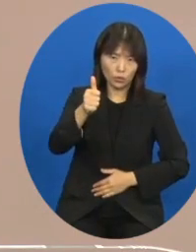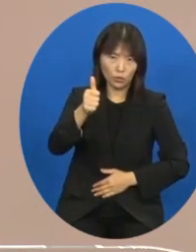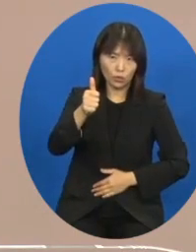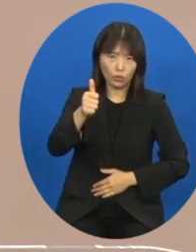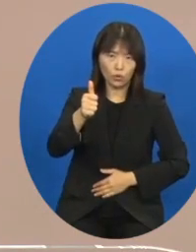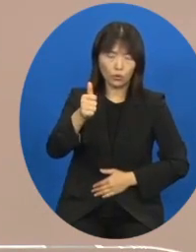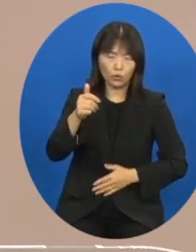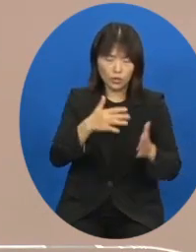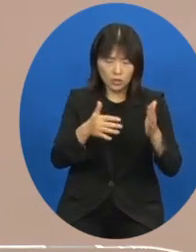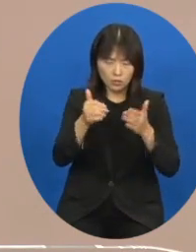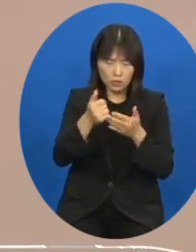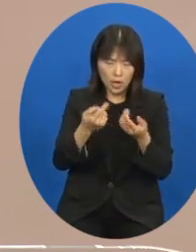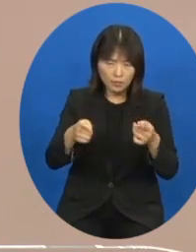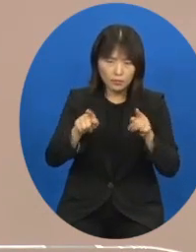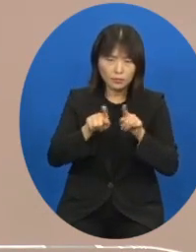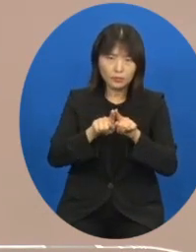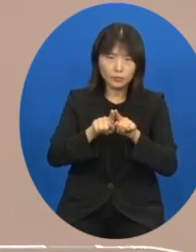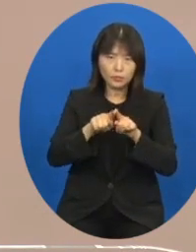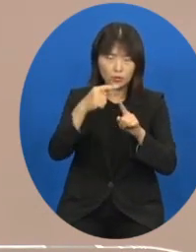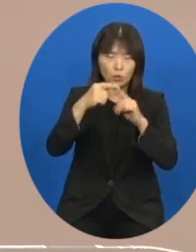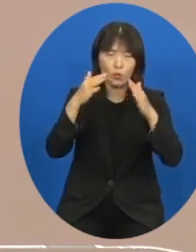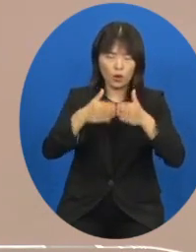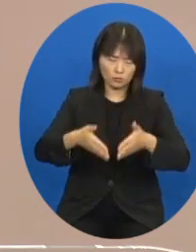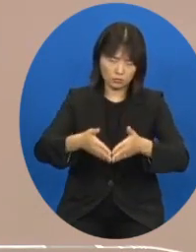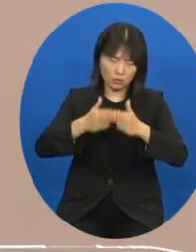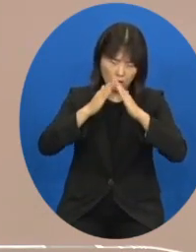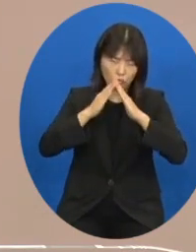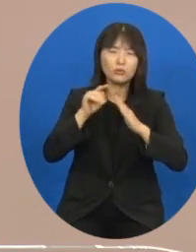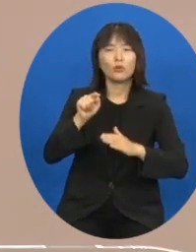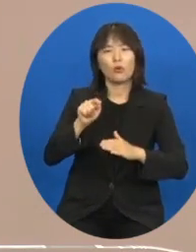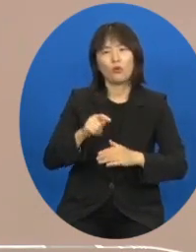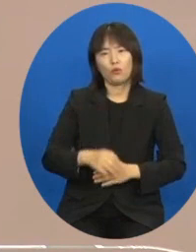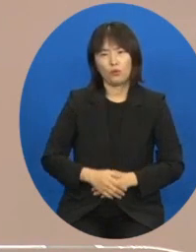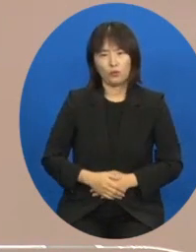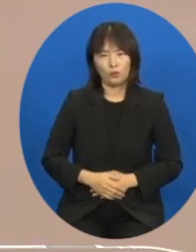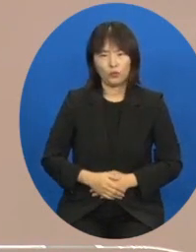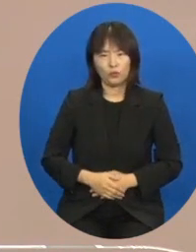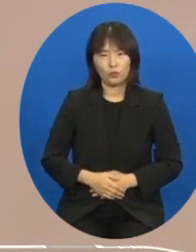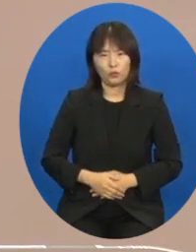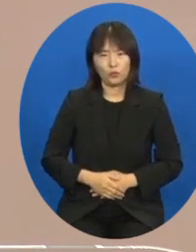그리고 예수님과 함께하는 그런 교회를 세우는 거라니까요.